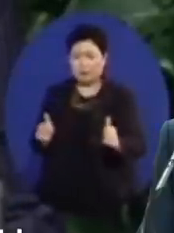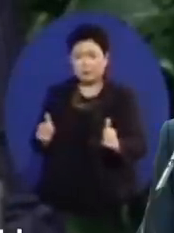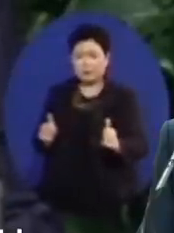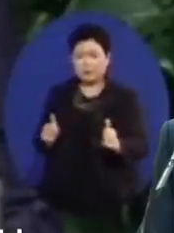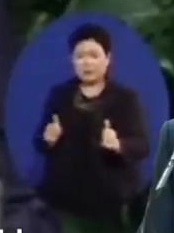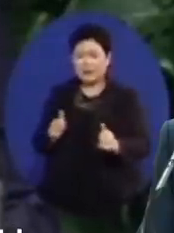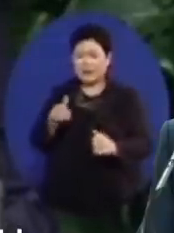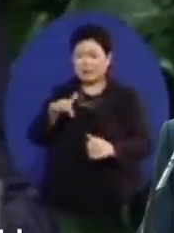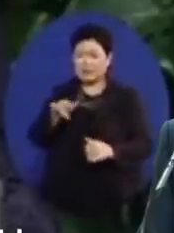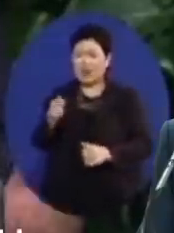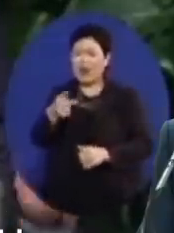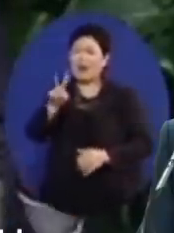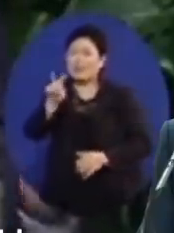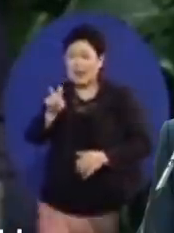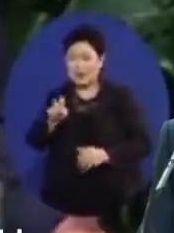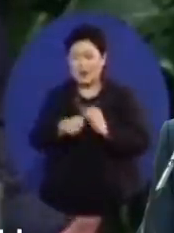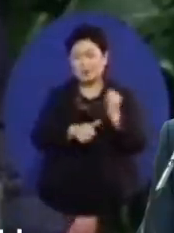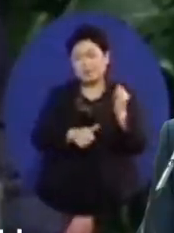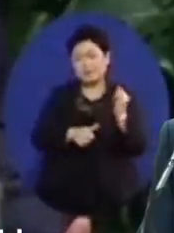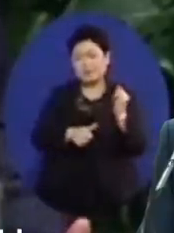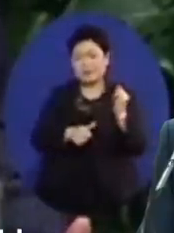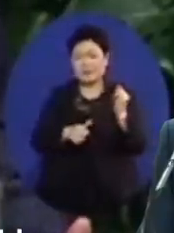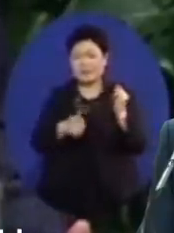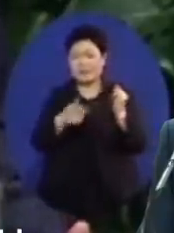처남 같이 식사하게